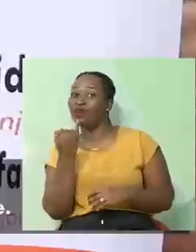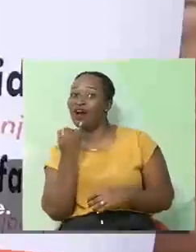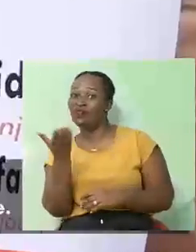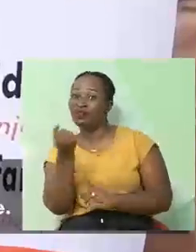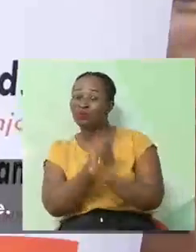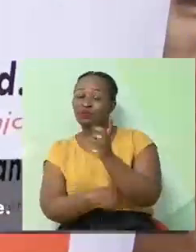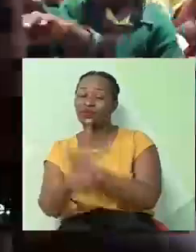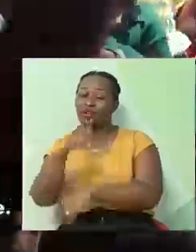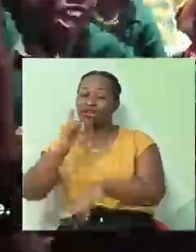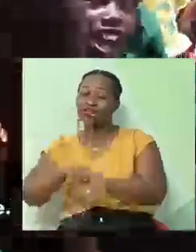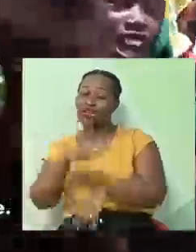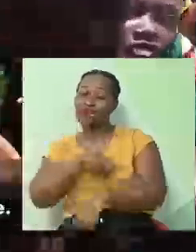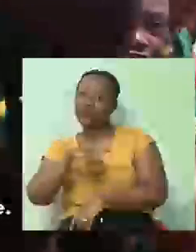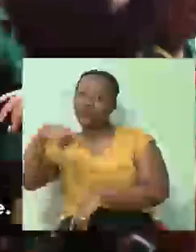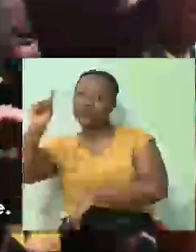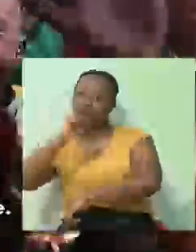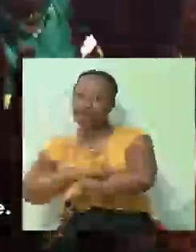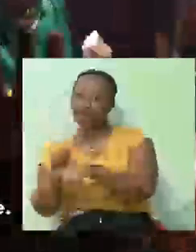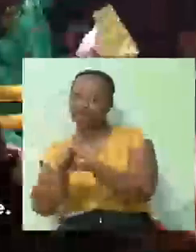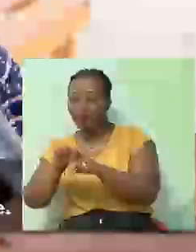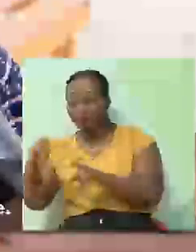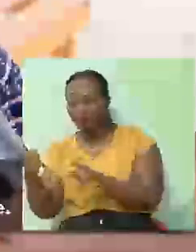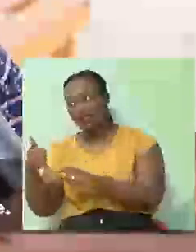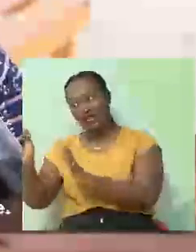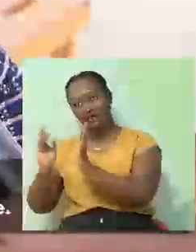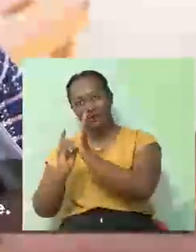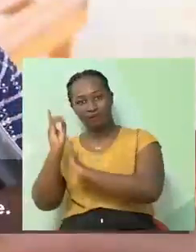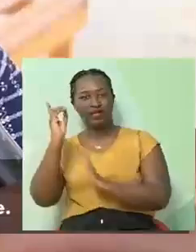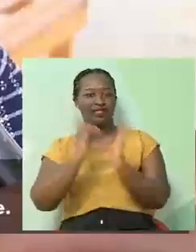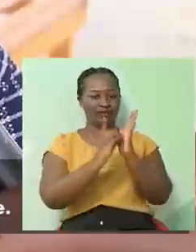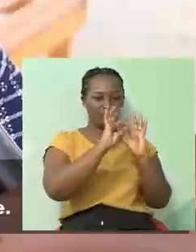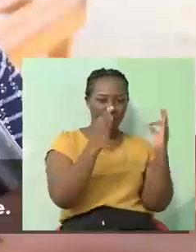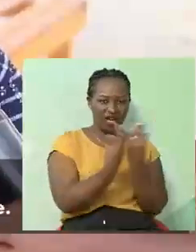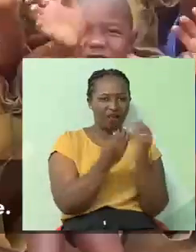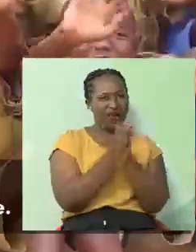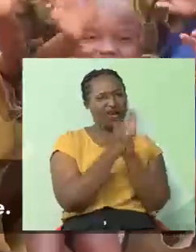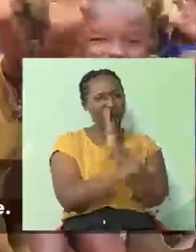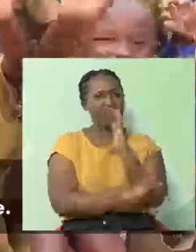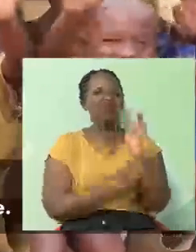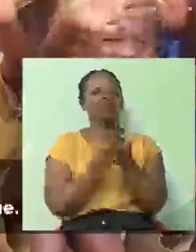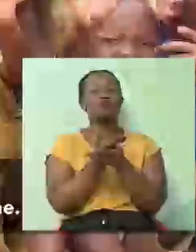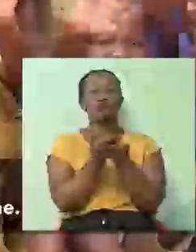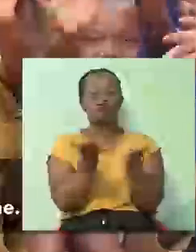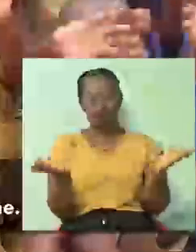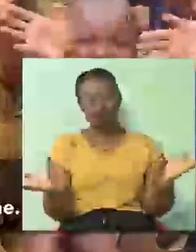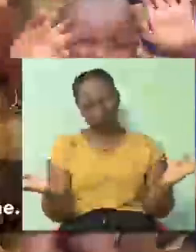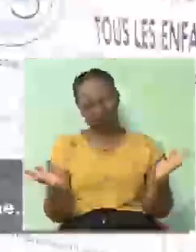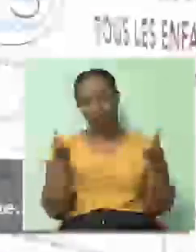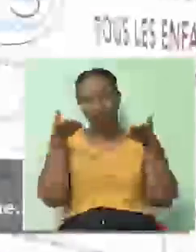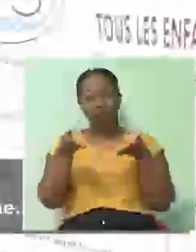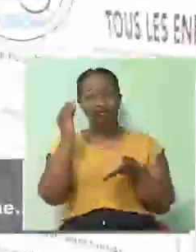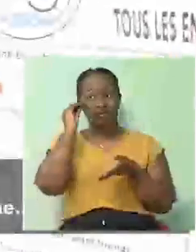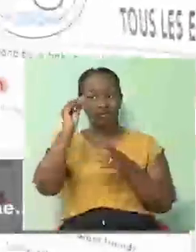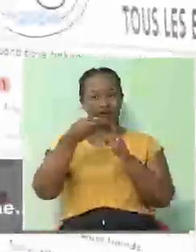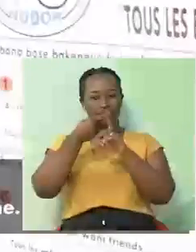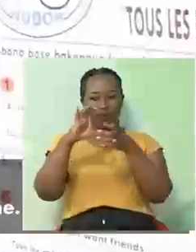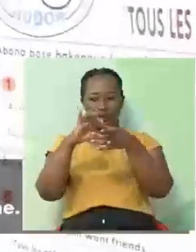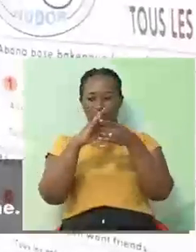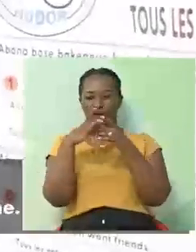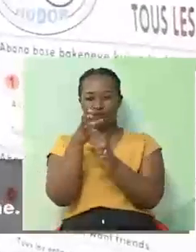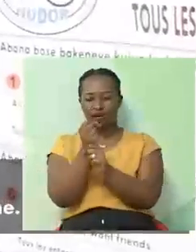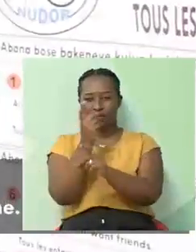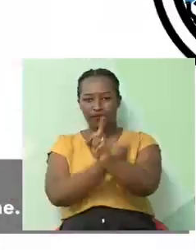umwana ufite ubumuga iyo ahawe amahirwe yo kwiga nk'abandi nawe yiteza imbere agateza imbere umuryango we n'igihugu muri rusange ubu butumwa mubugejejweho